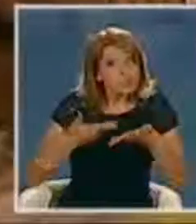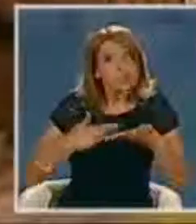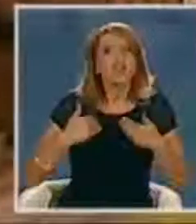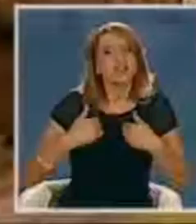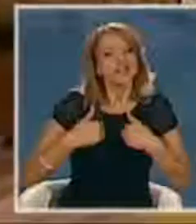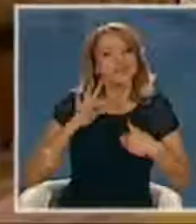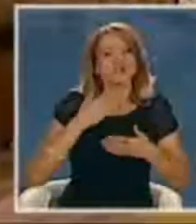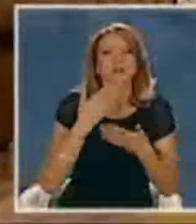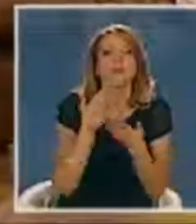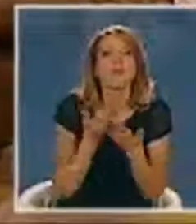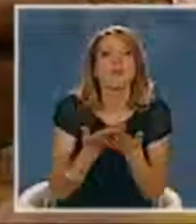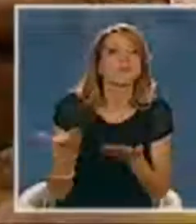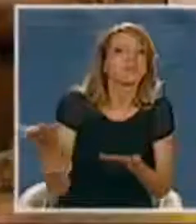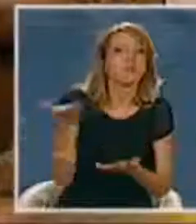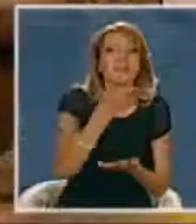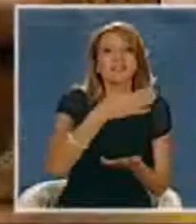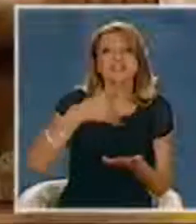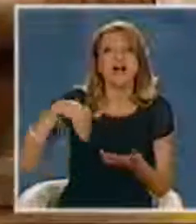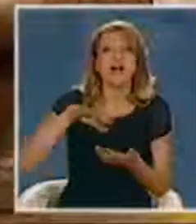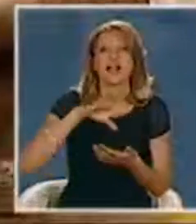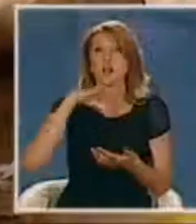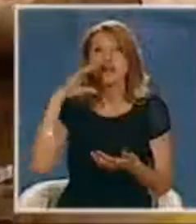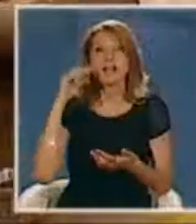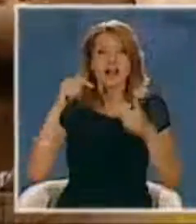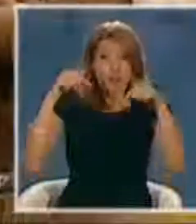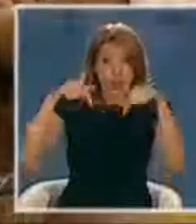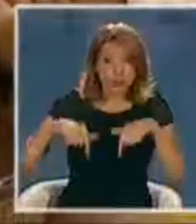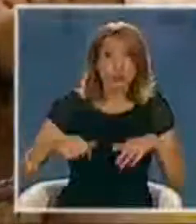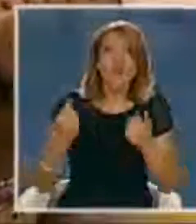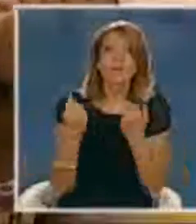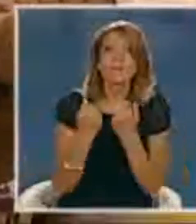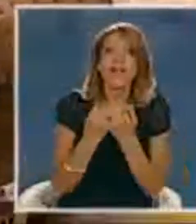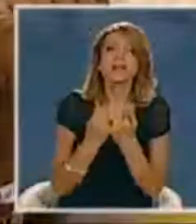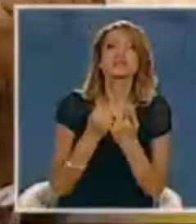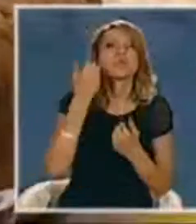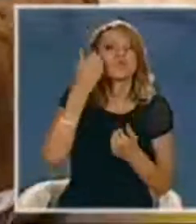благодарим пред цяла България, защото именно тук е място, на което доброто излиза от анонимно.